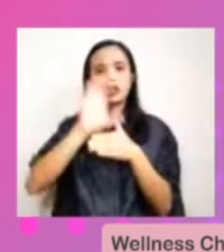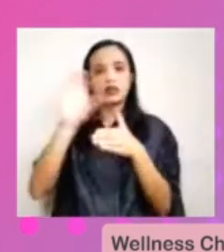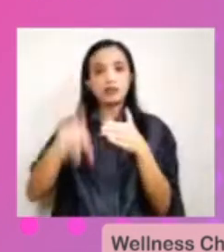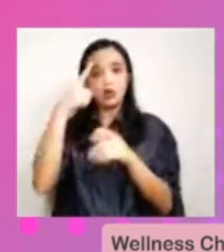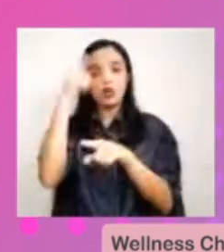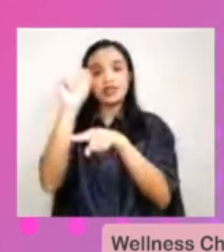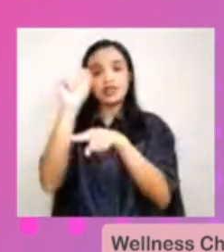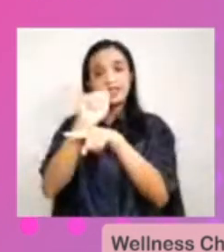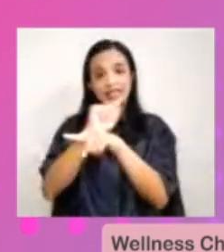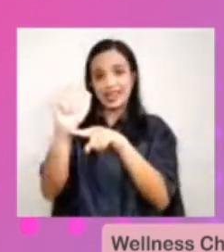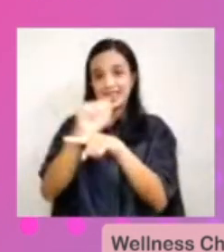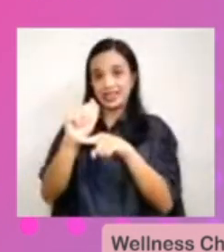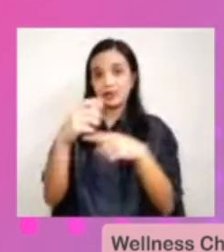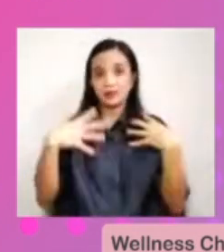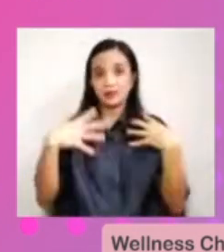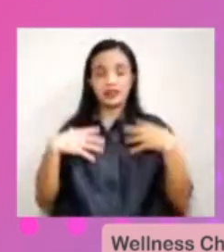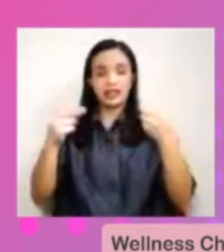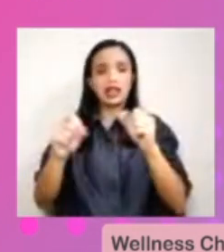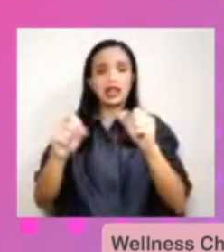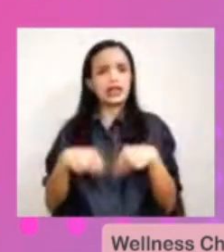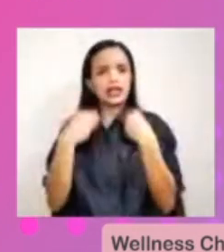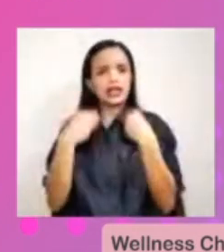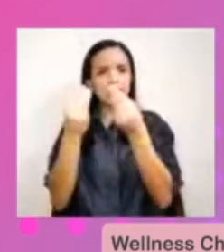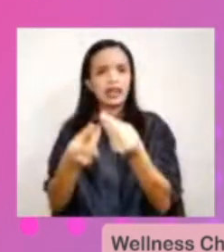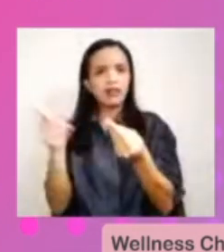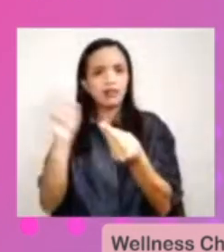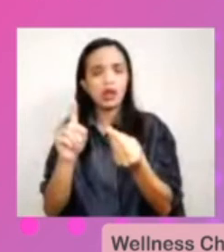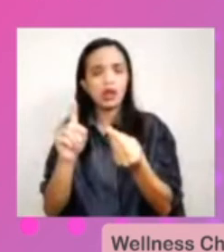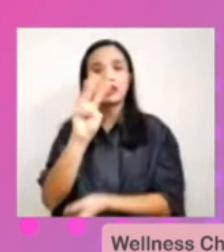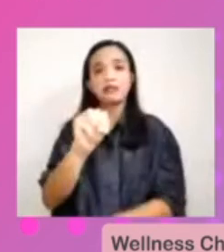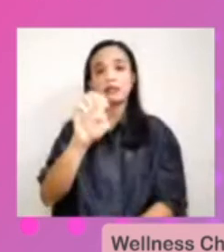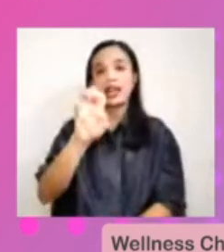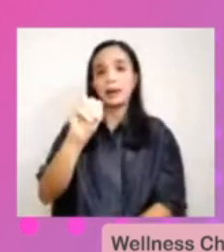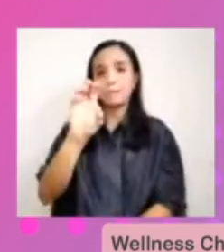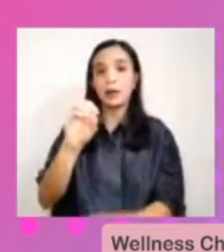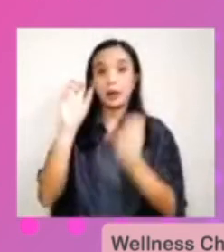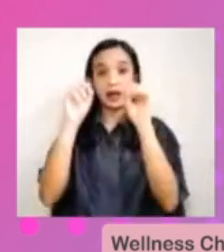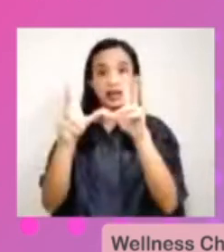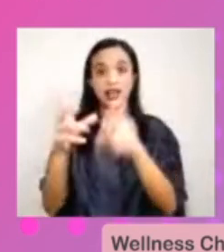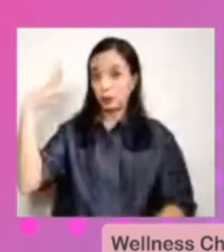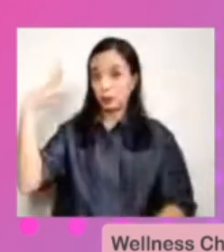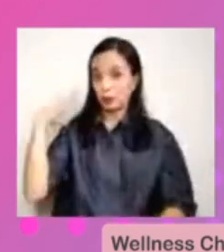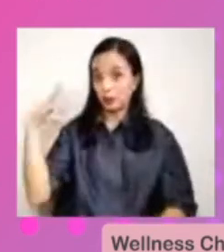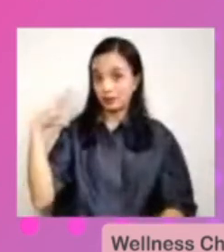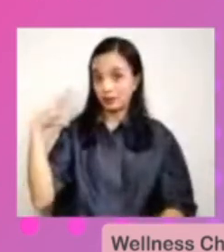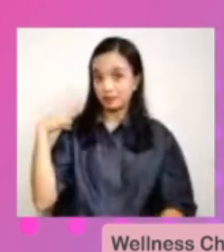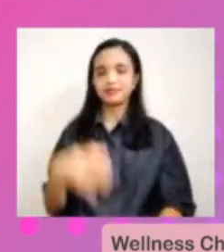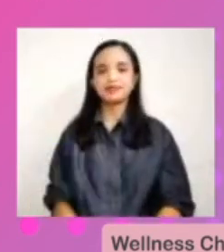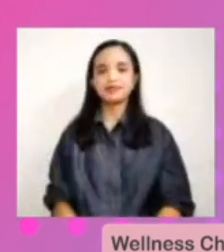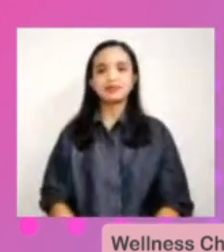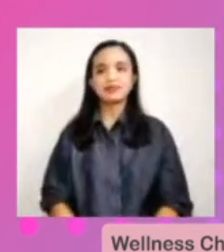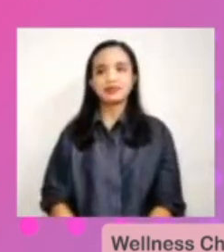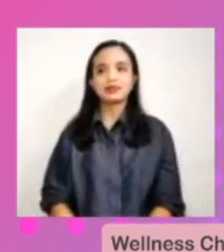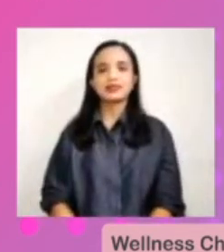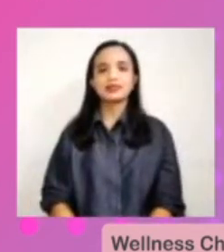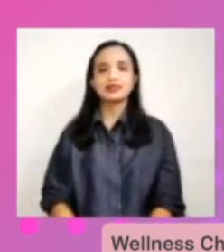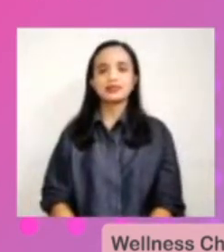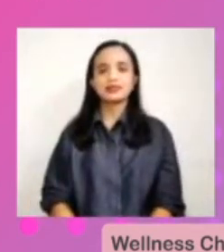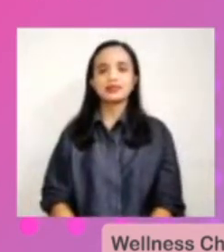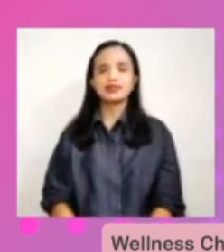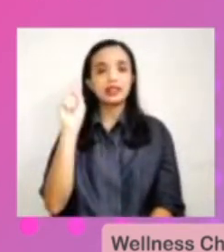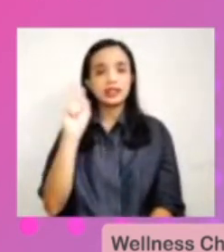ng mensahe last week regarding this. And of course po, no, ayan, Sa mga nagtatanong po ng certificate